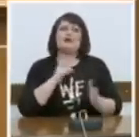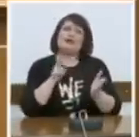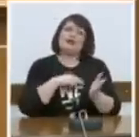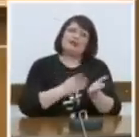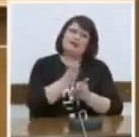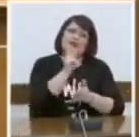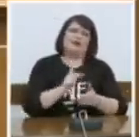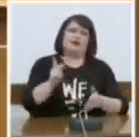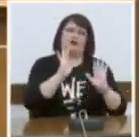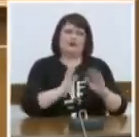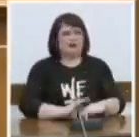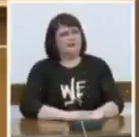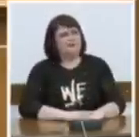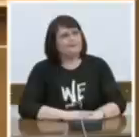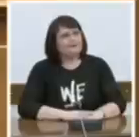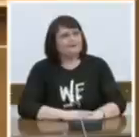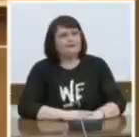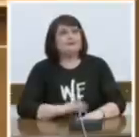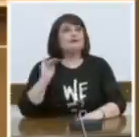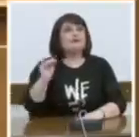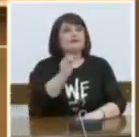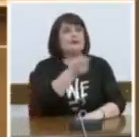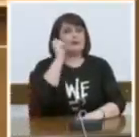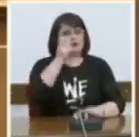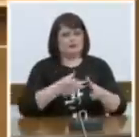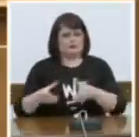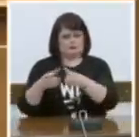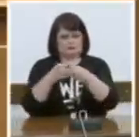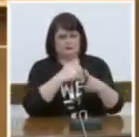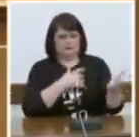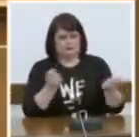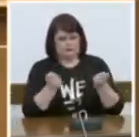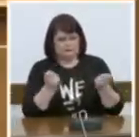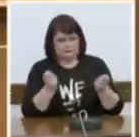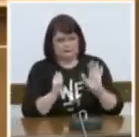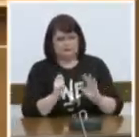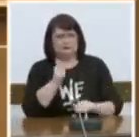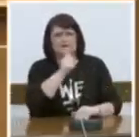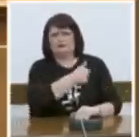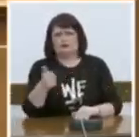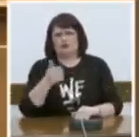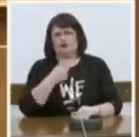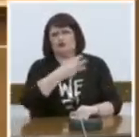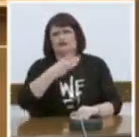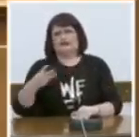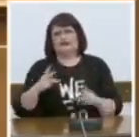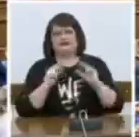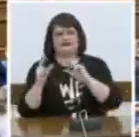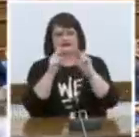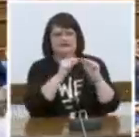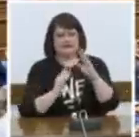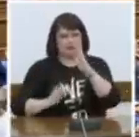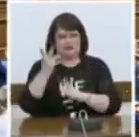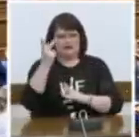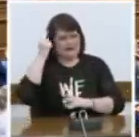Και βέβαια πρέπει να το πω και προς τα υπόλοιπα κόμματα. Η στρατηγική της προοδευτικής διεξόδου δεν αφορά μόνο το ΣΥΡΙΖΑ. Ούτε η συζήτηση για τις προοδευτικές ιδέες,